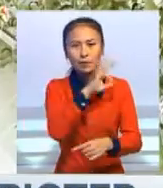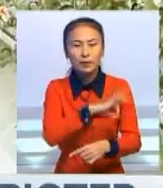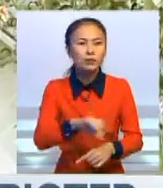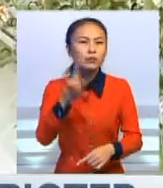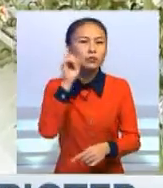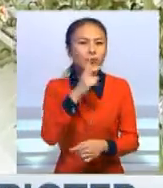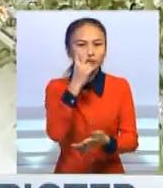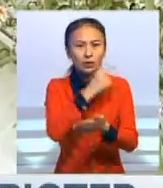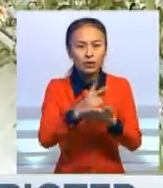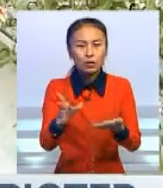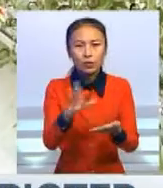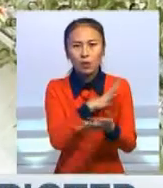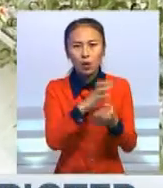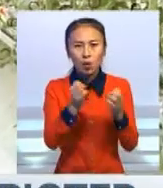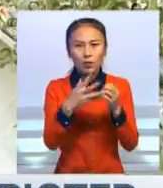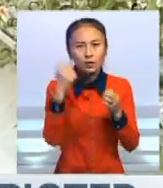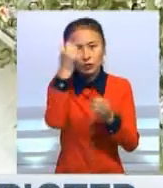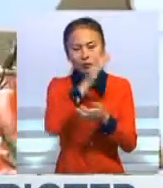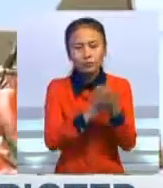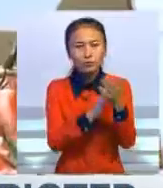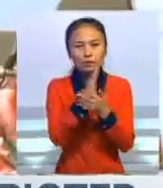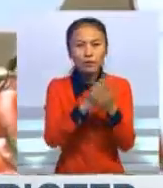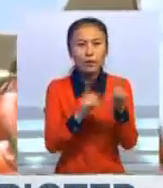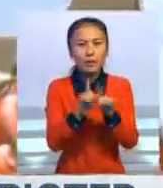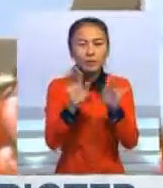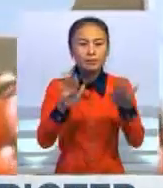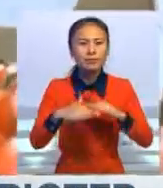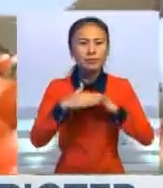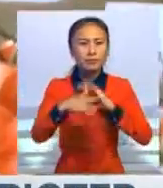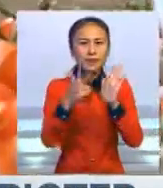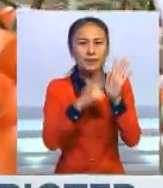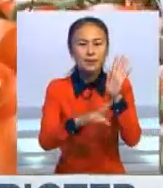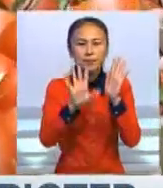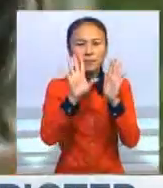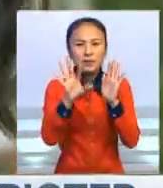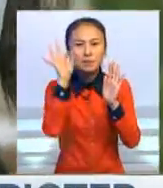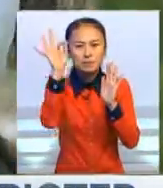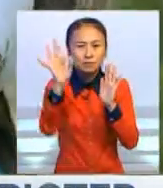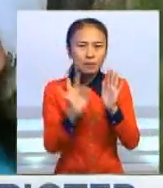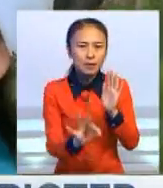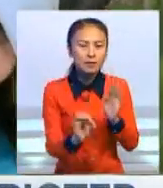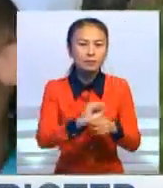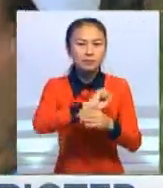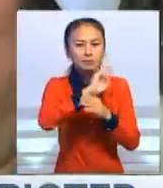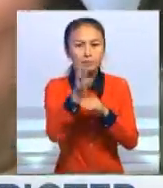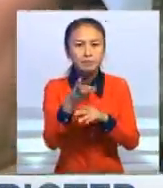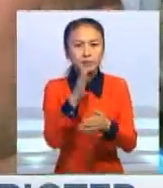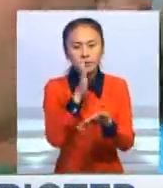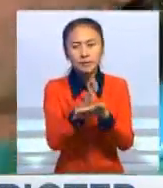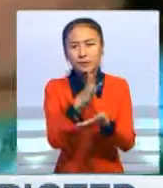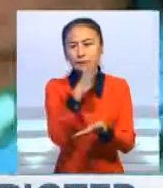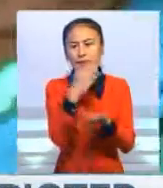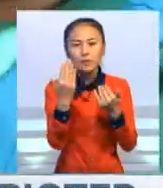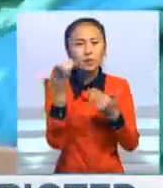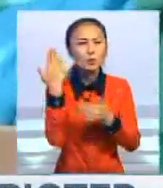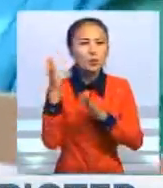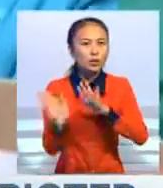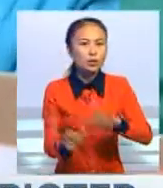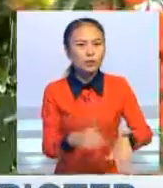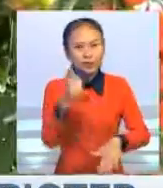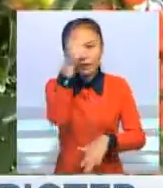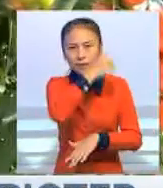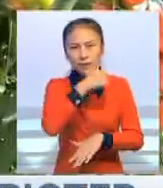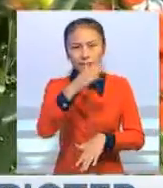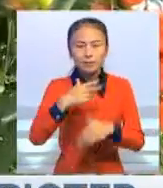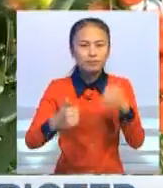түсінді. 15 жылыжайдың өнімі жергілікті сұраныстың 85%-ын қамтамасыз етуге жетеді. Яғни өткен жылмен салыстырғанда